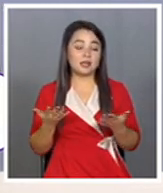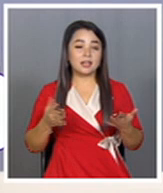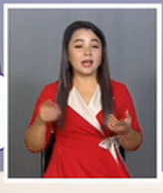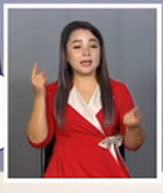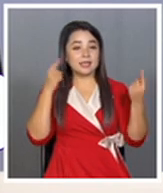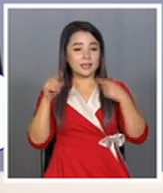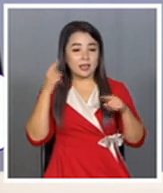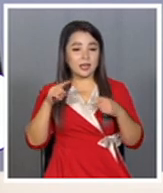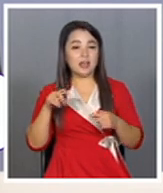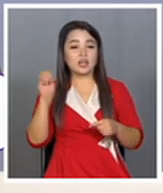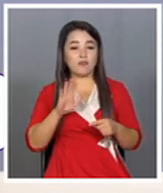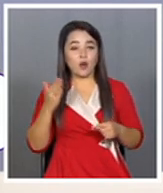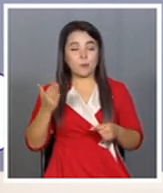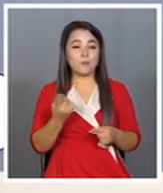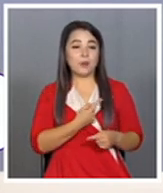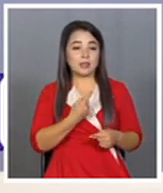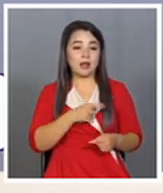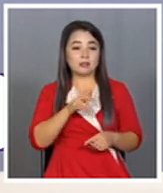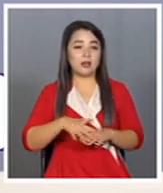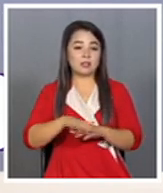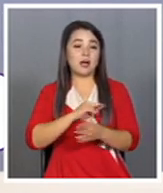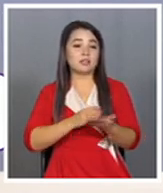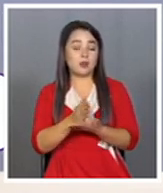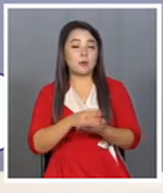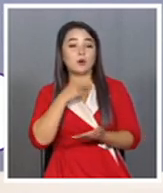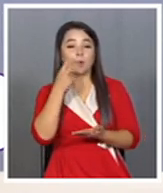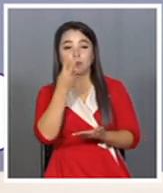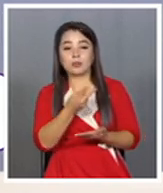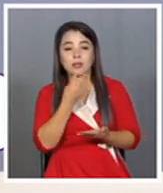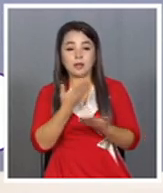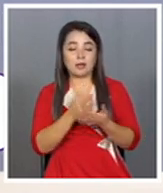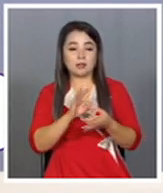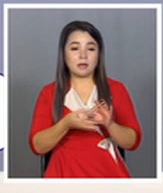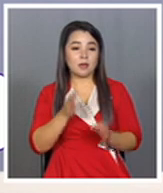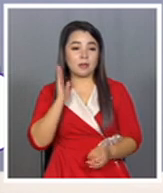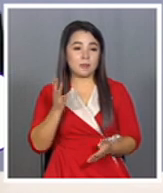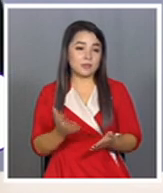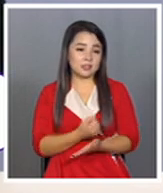идеялар еуропалық монархтардың қызметінде көрініс тапты.